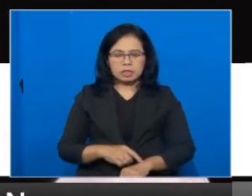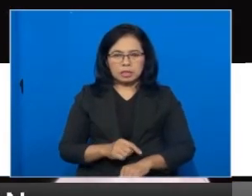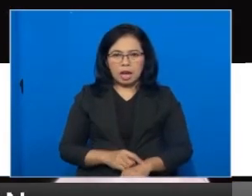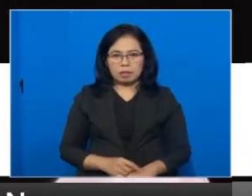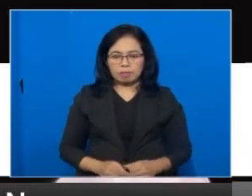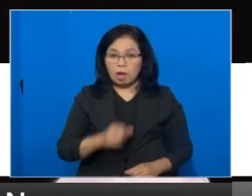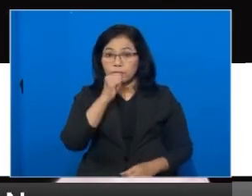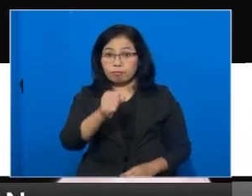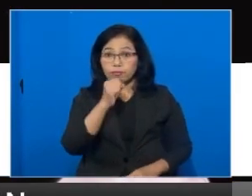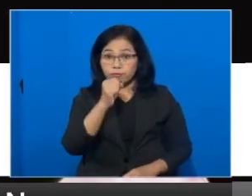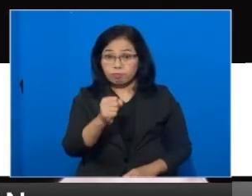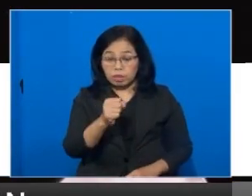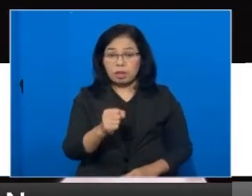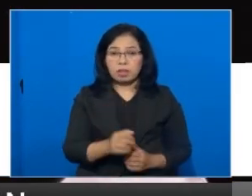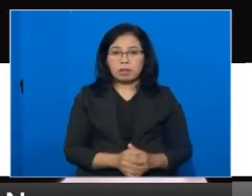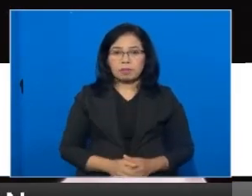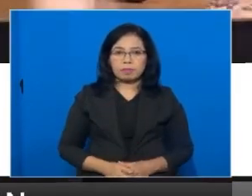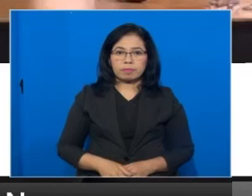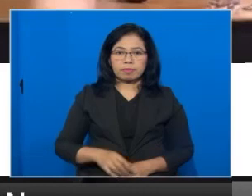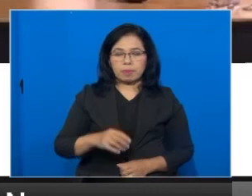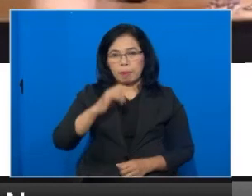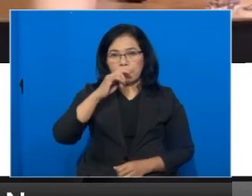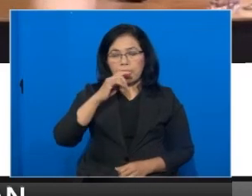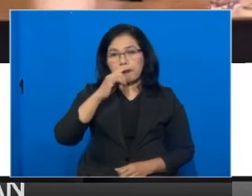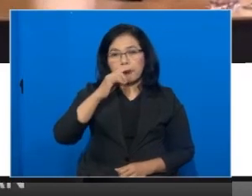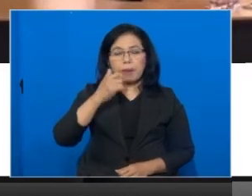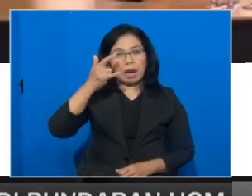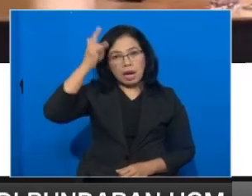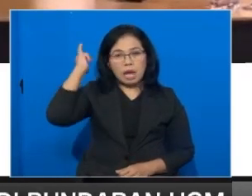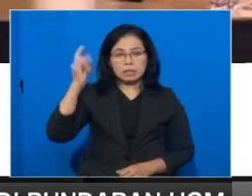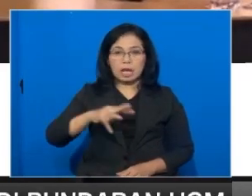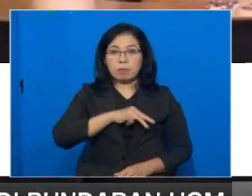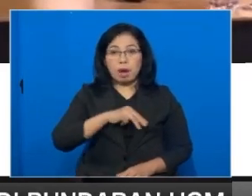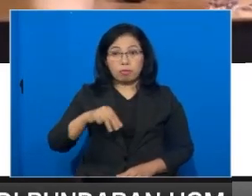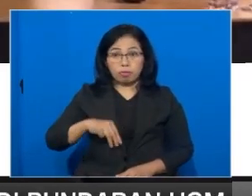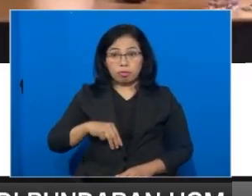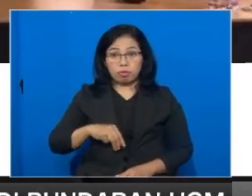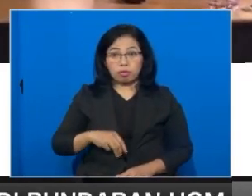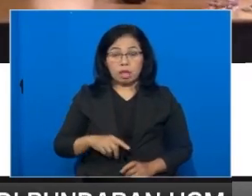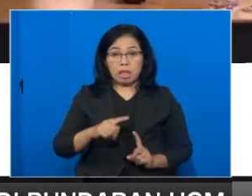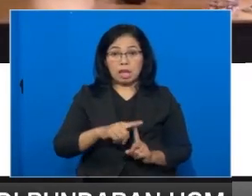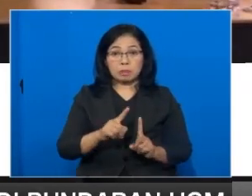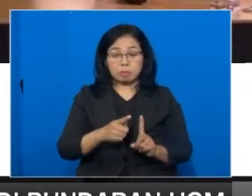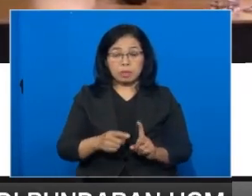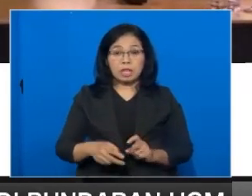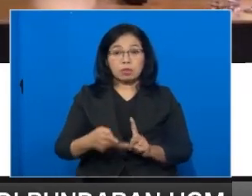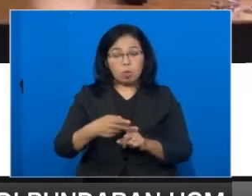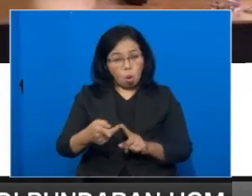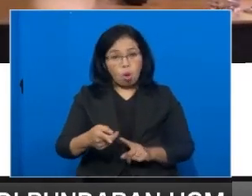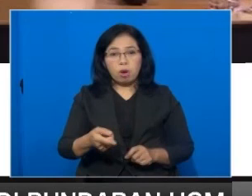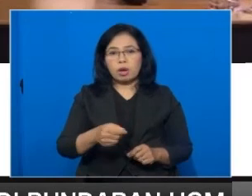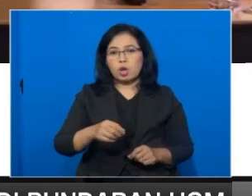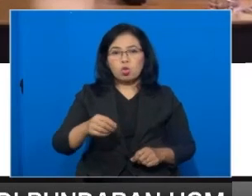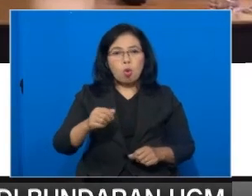di Media center Ganjar Mahfud di Menteng Jakarta Pusat pada minggu petang 11 Februari todung berpendapat film tersebut bagus untuk